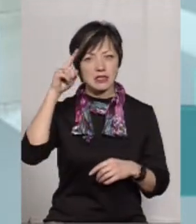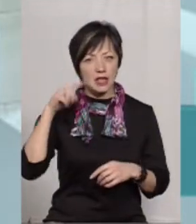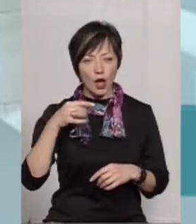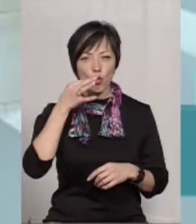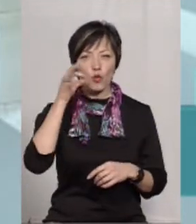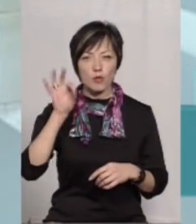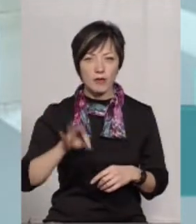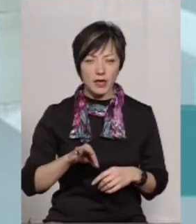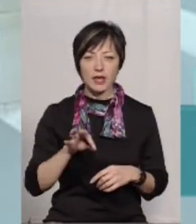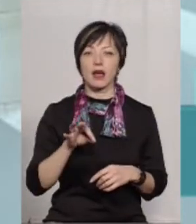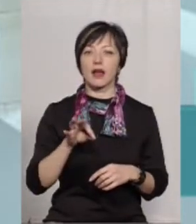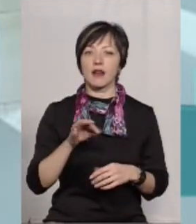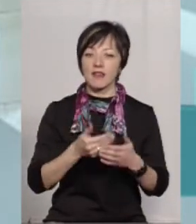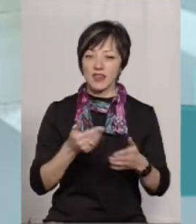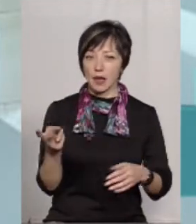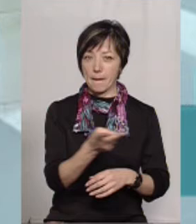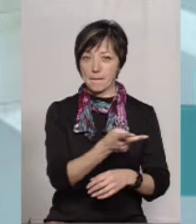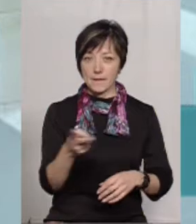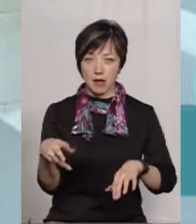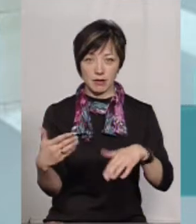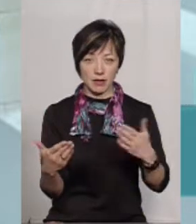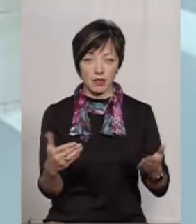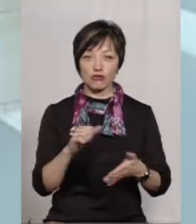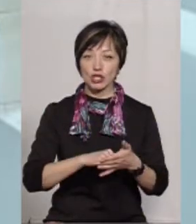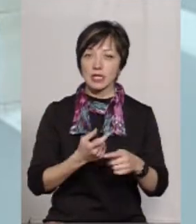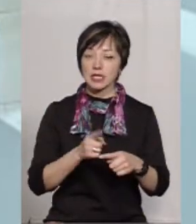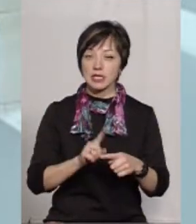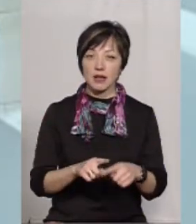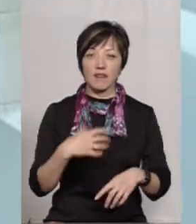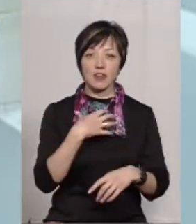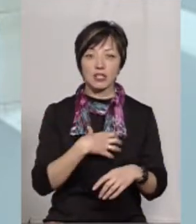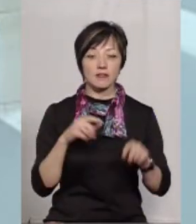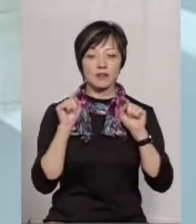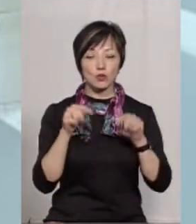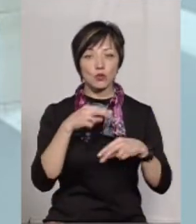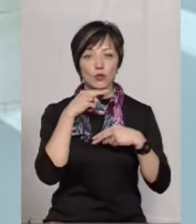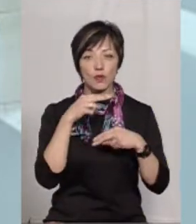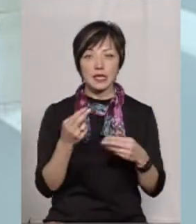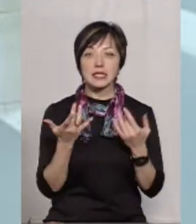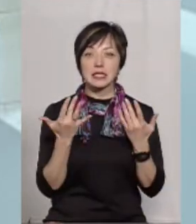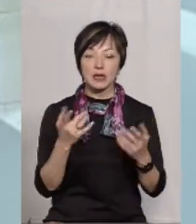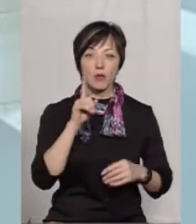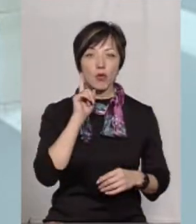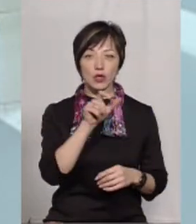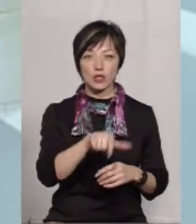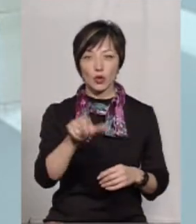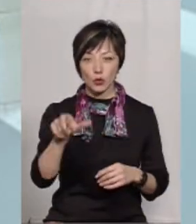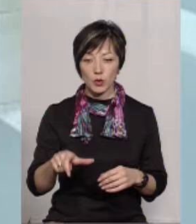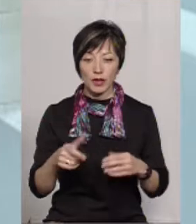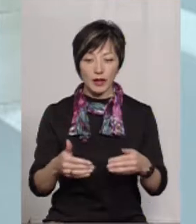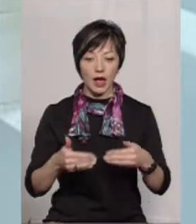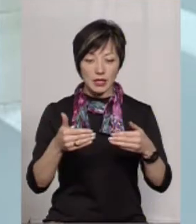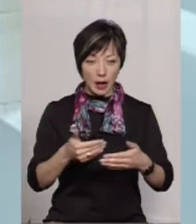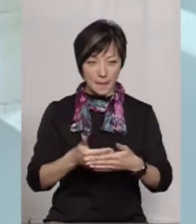знань, умінь і навичок від партнерів. Через те тут важливо звернути, наскільки молоді люди на